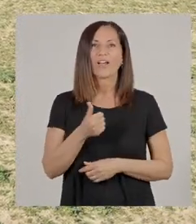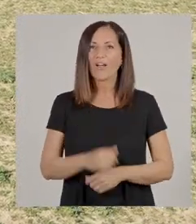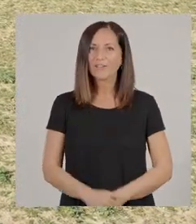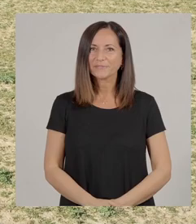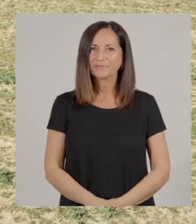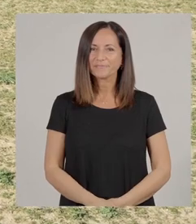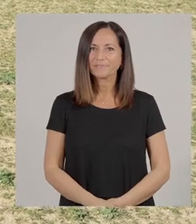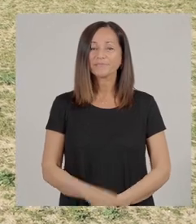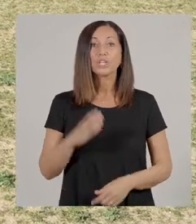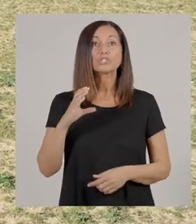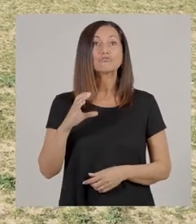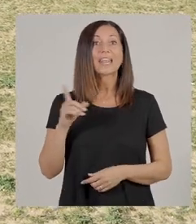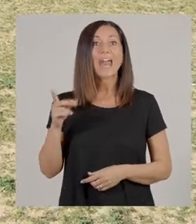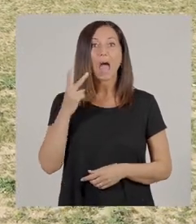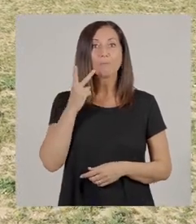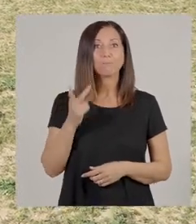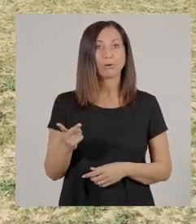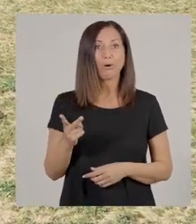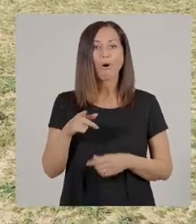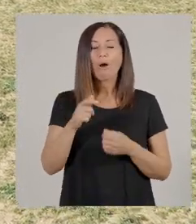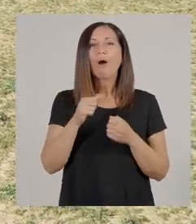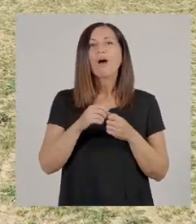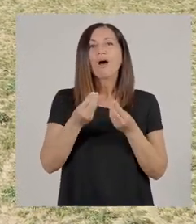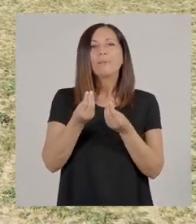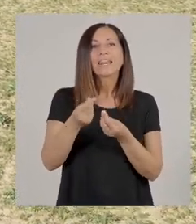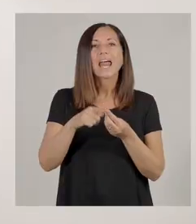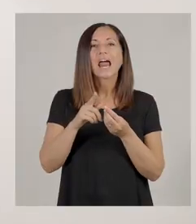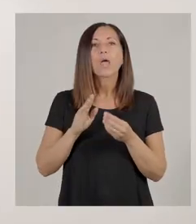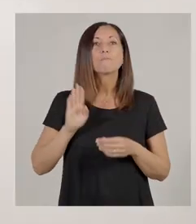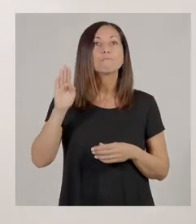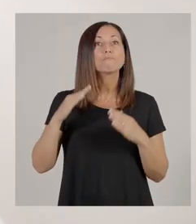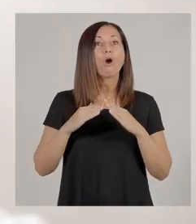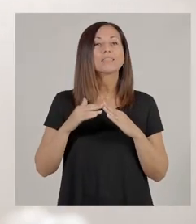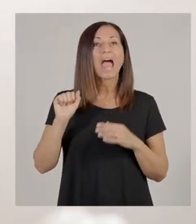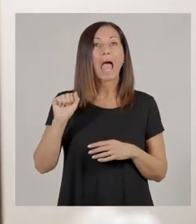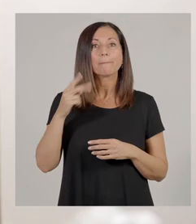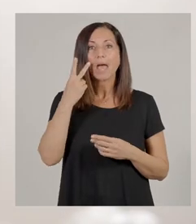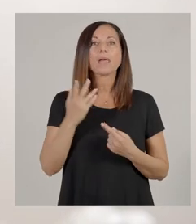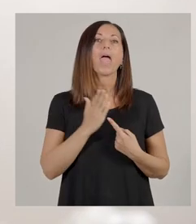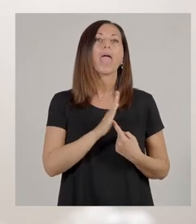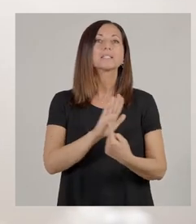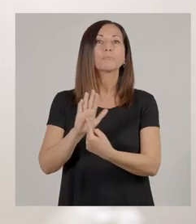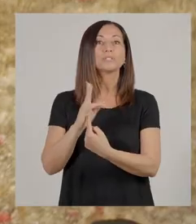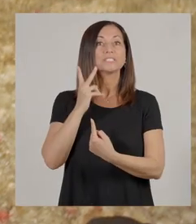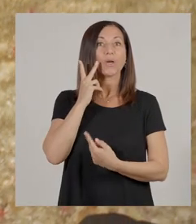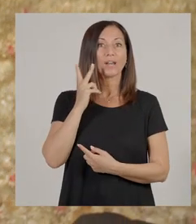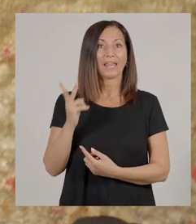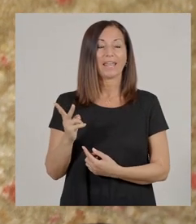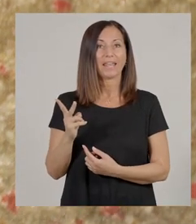unico. Il cinabro, che è il minerale di tutta la Miata, ecco, noi qui abbiamo